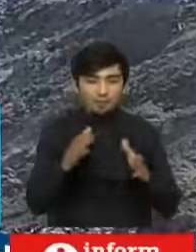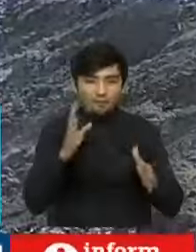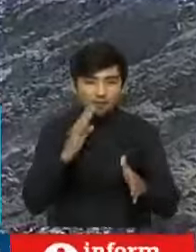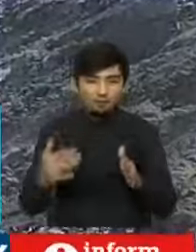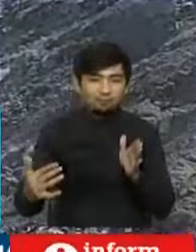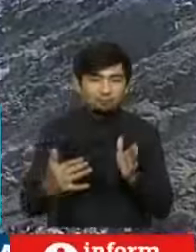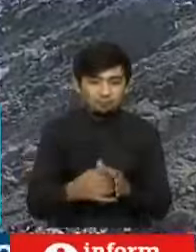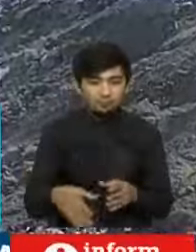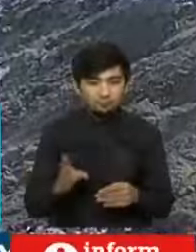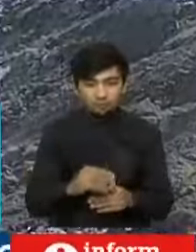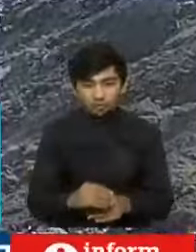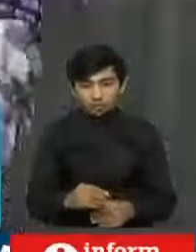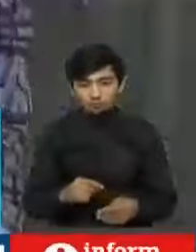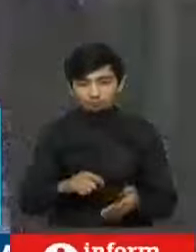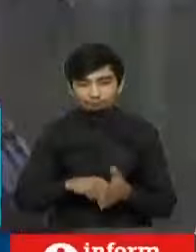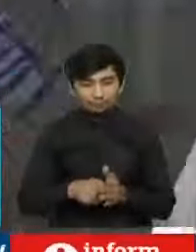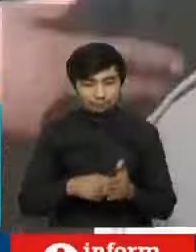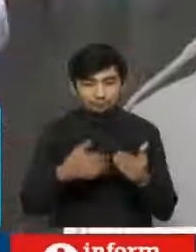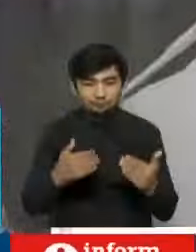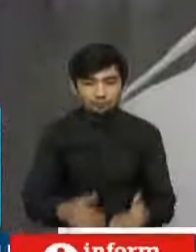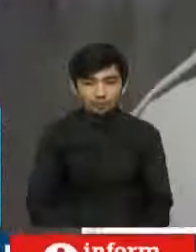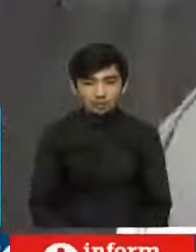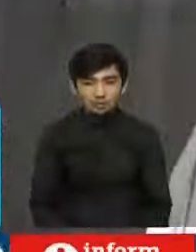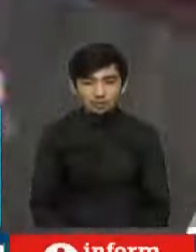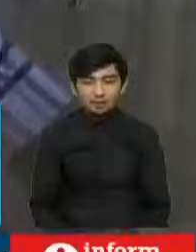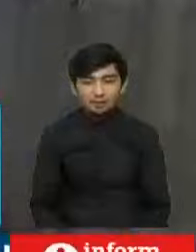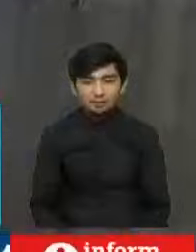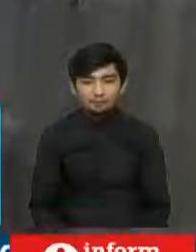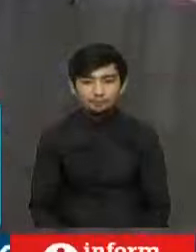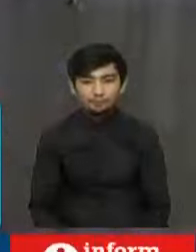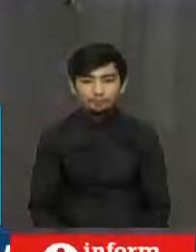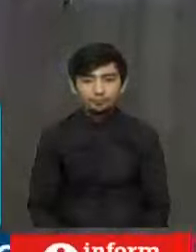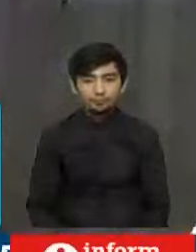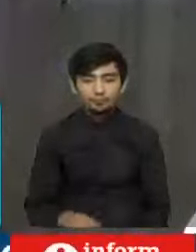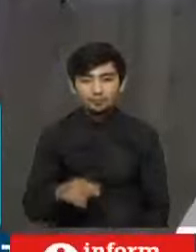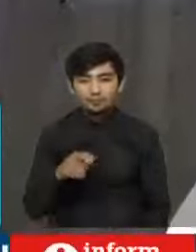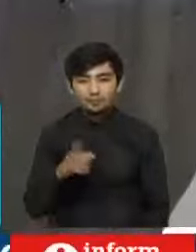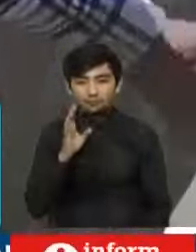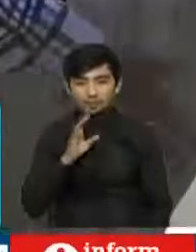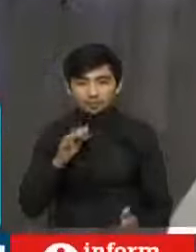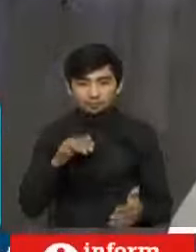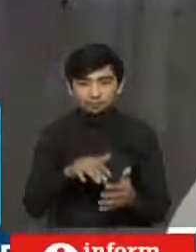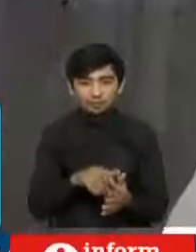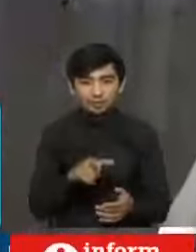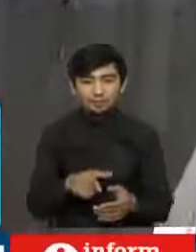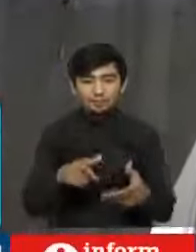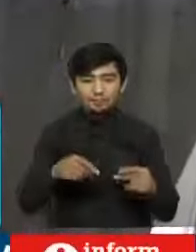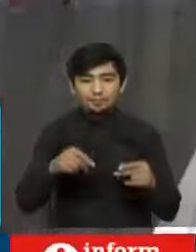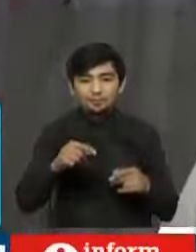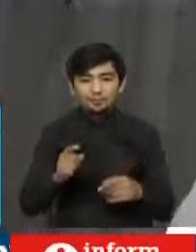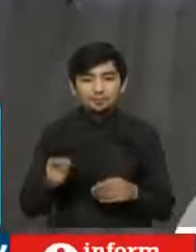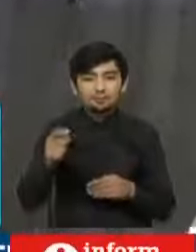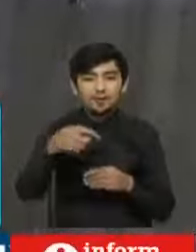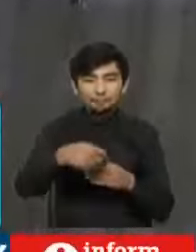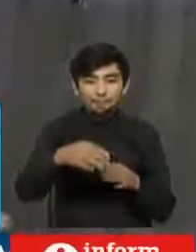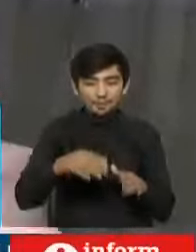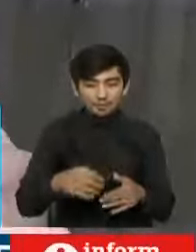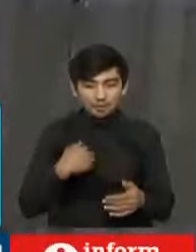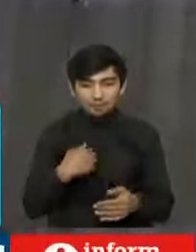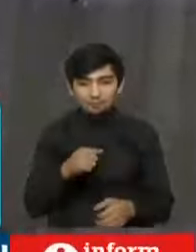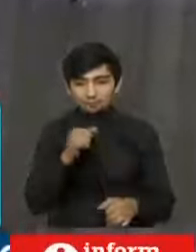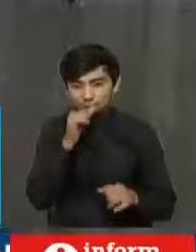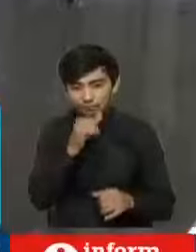все надежно запечатано. Также, если даже сюда вода не заходит, эти шлюзы опущены здесь, с той стороны заблено, у вас